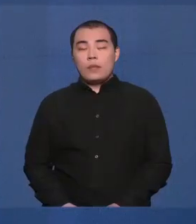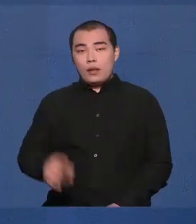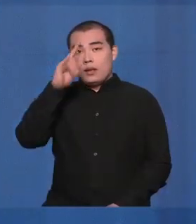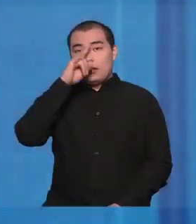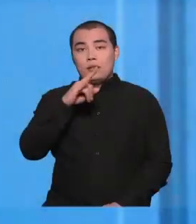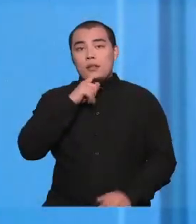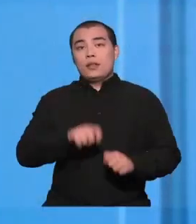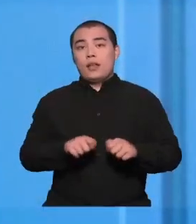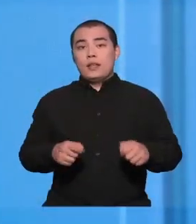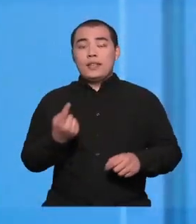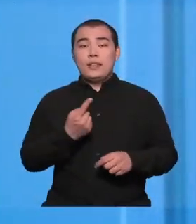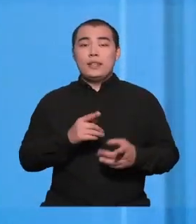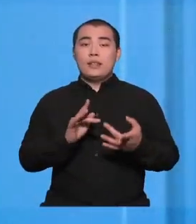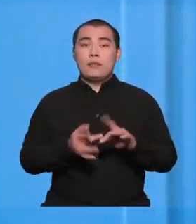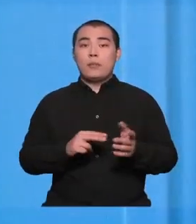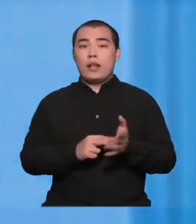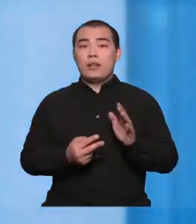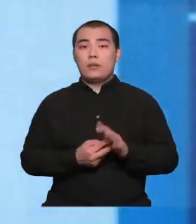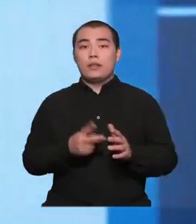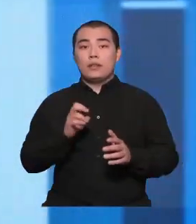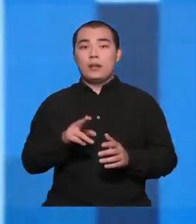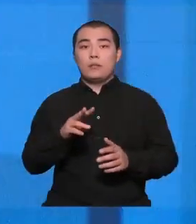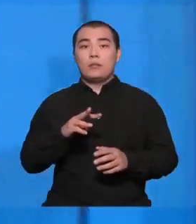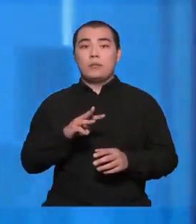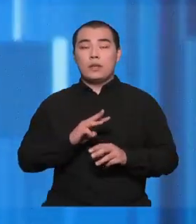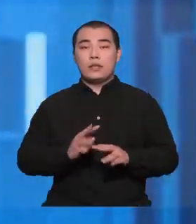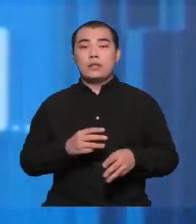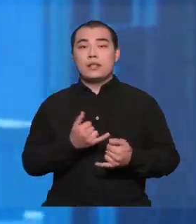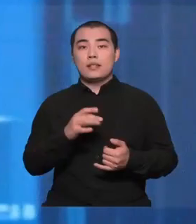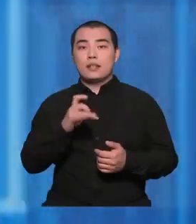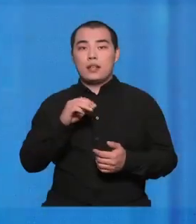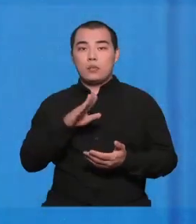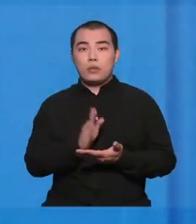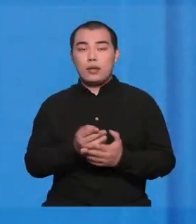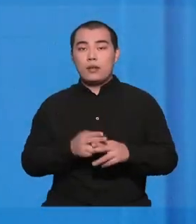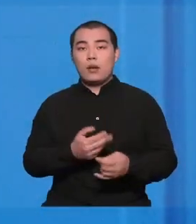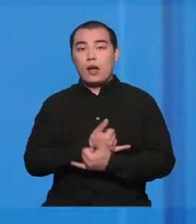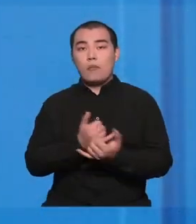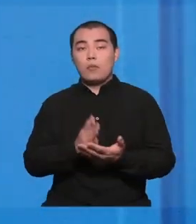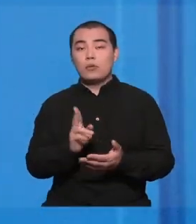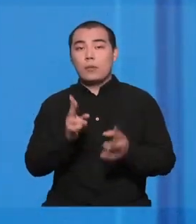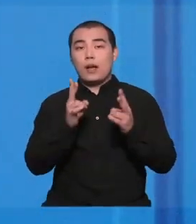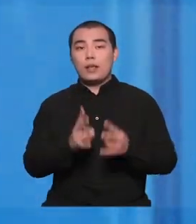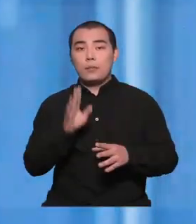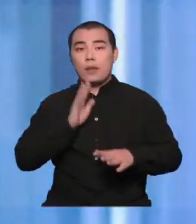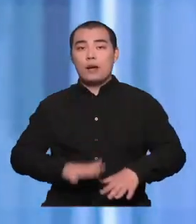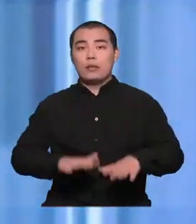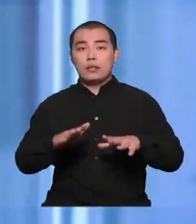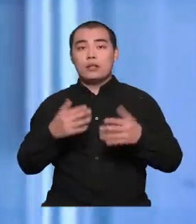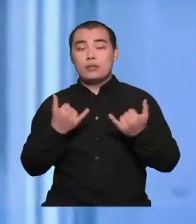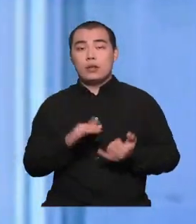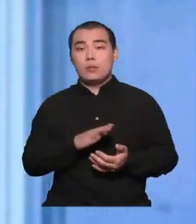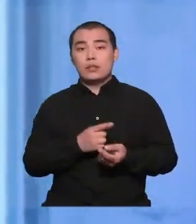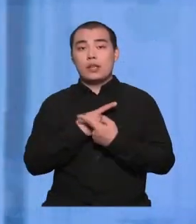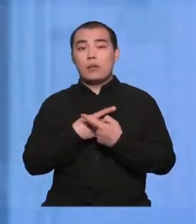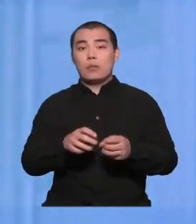В Казахстане создается единая цифровая платформа для меценатов, которые смогут через нее оказывать помощь пострадавшим от паводков. Сегодня